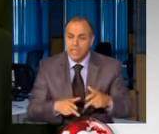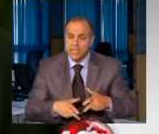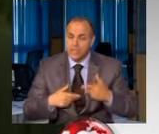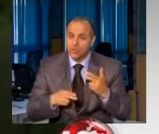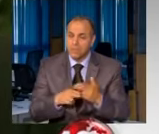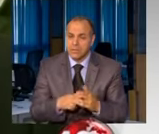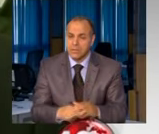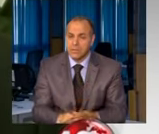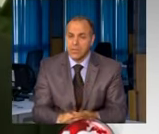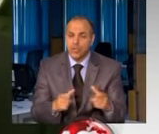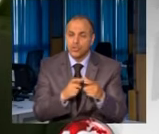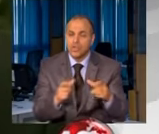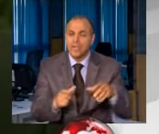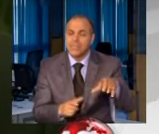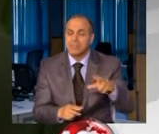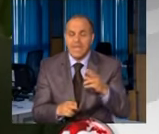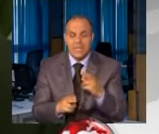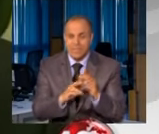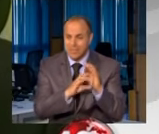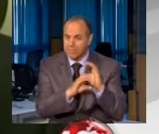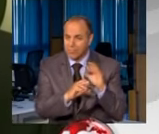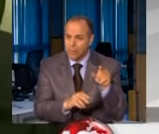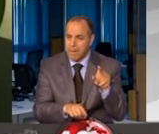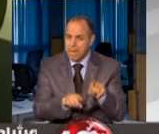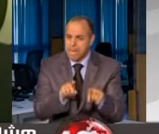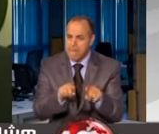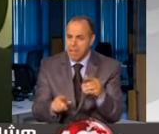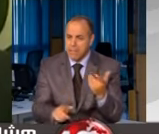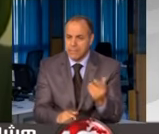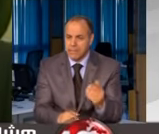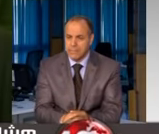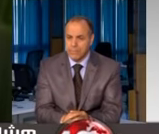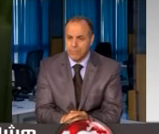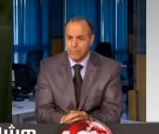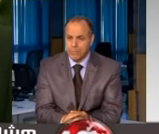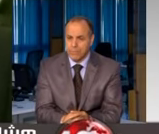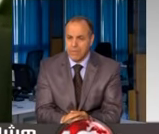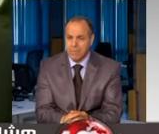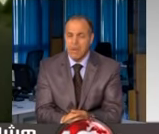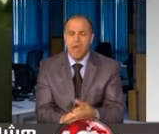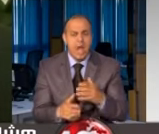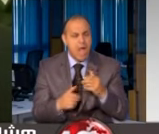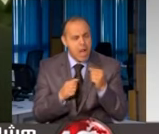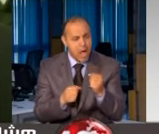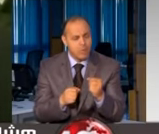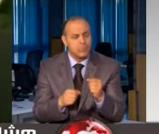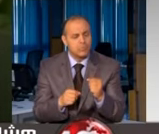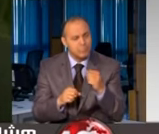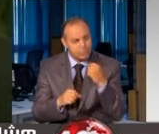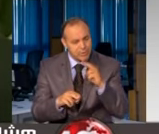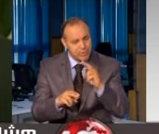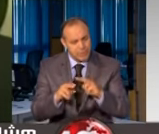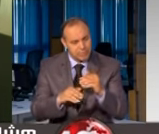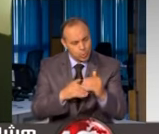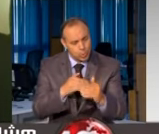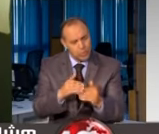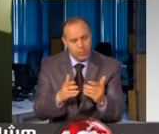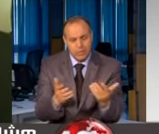صفاقس. الشركة الجهوية للنقل بصفاقس مع بعض المتدخلين الآخرين حاولوا شيئا فشيئا من تحسين